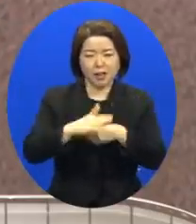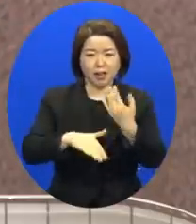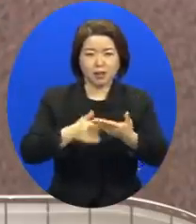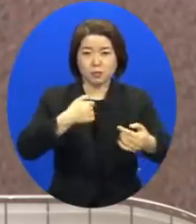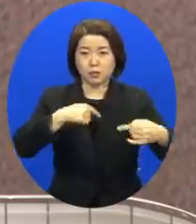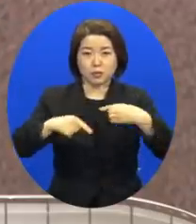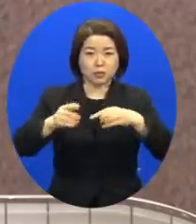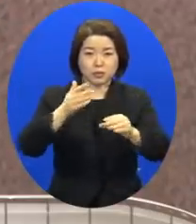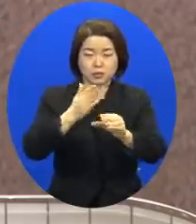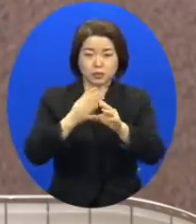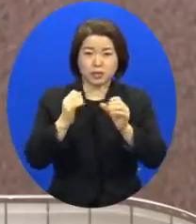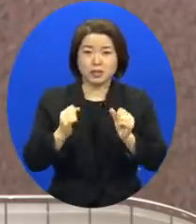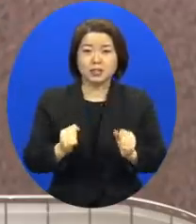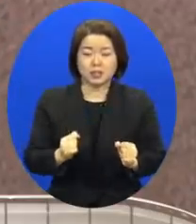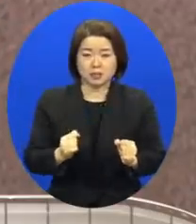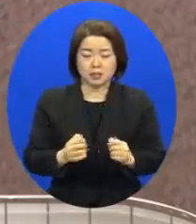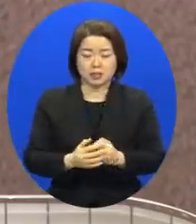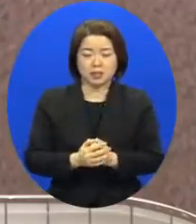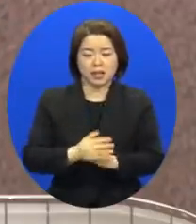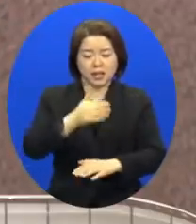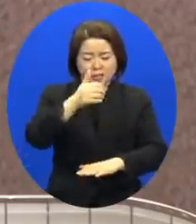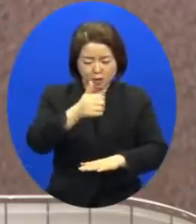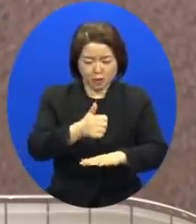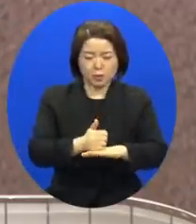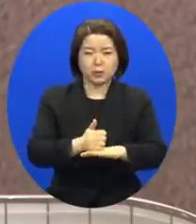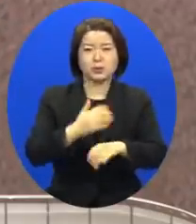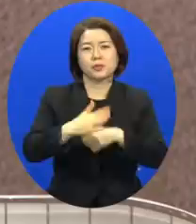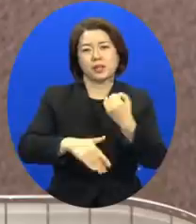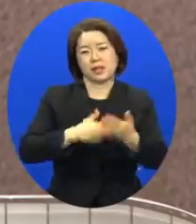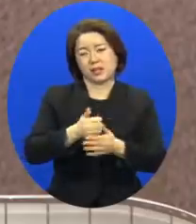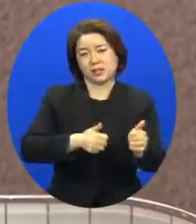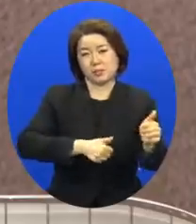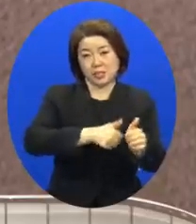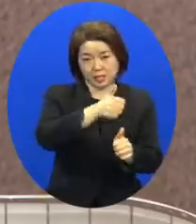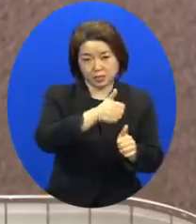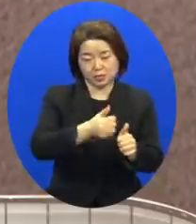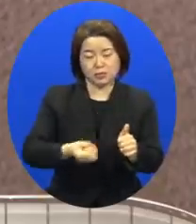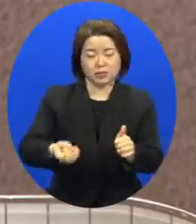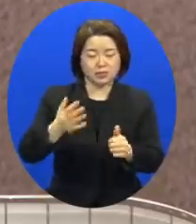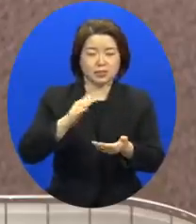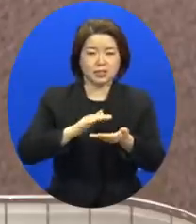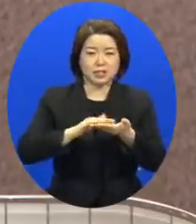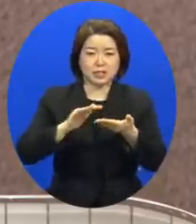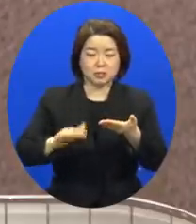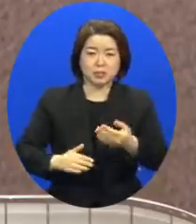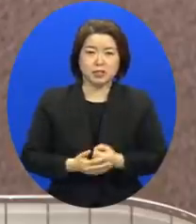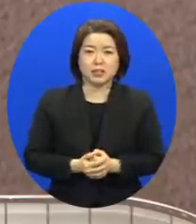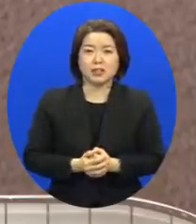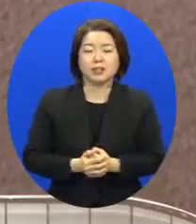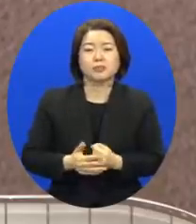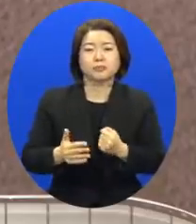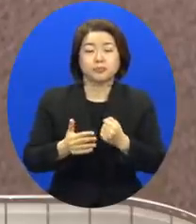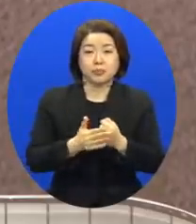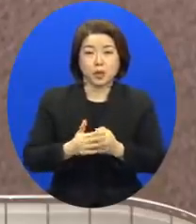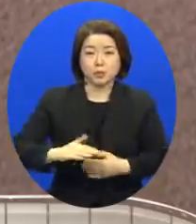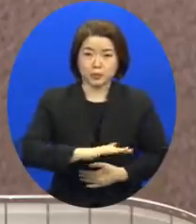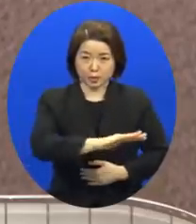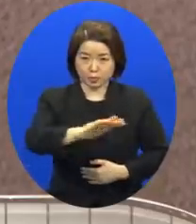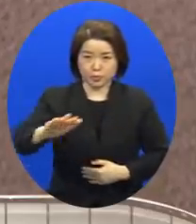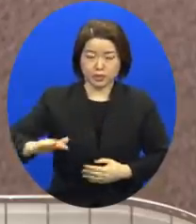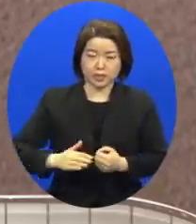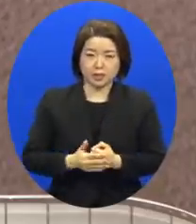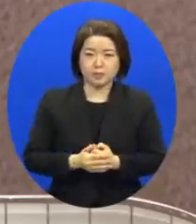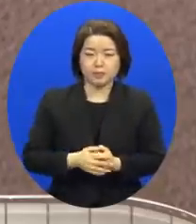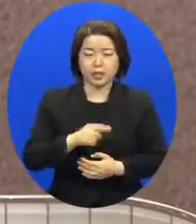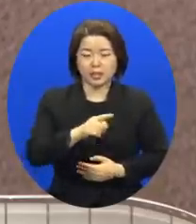결국은 하나님이 얘기 십니다 승리 하십니다 그러므로 우리가 이것을